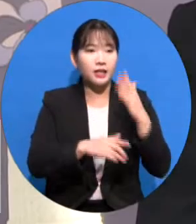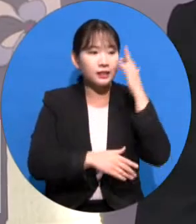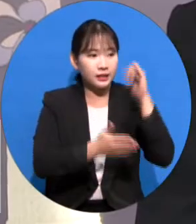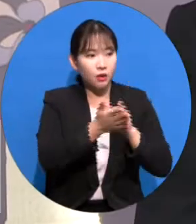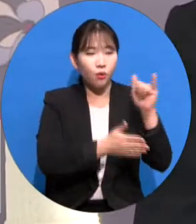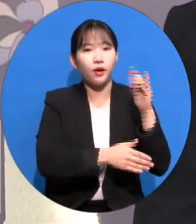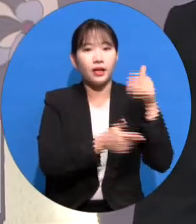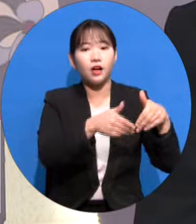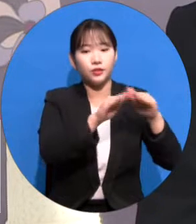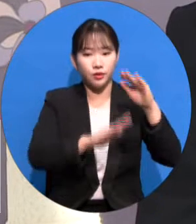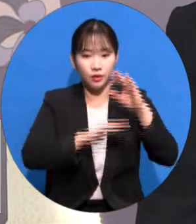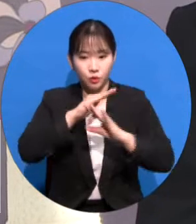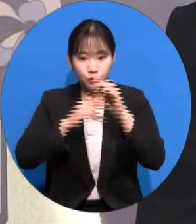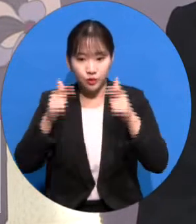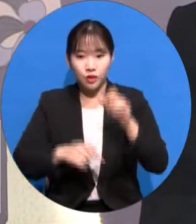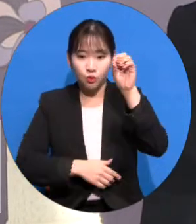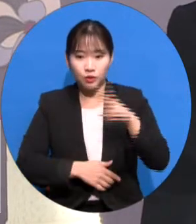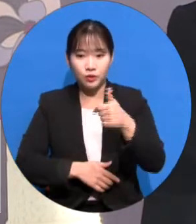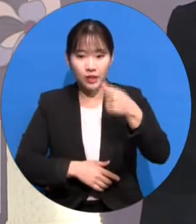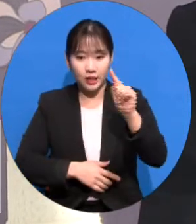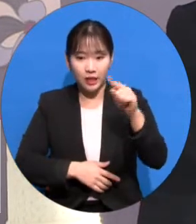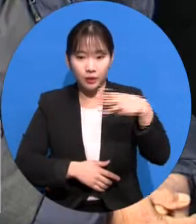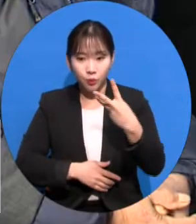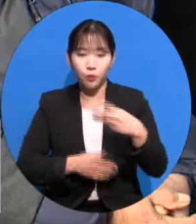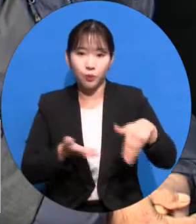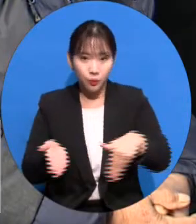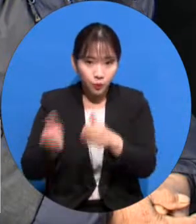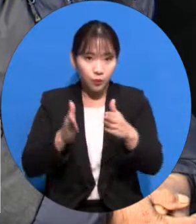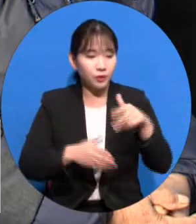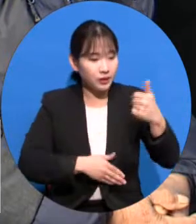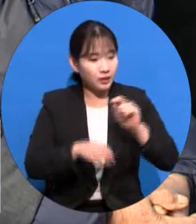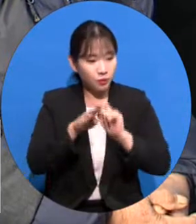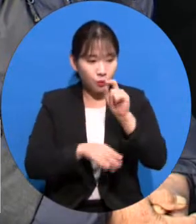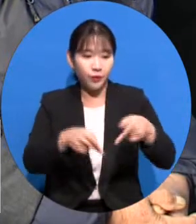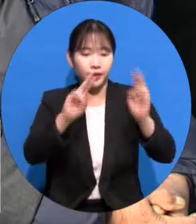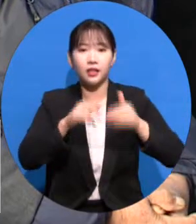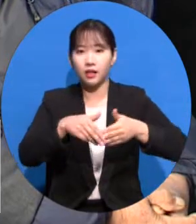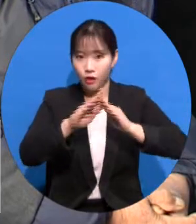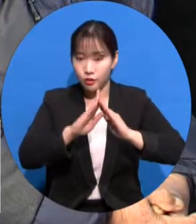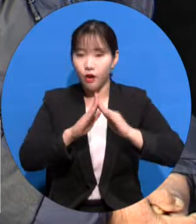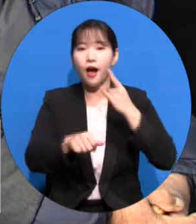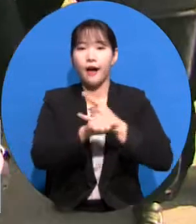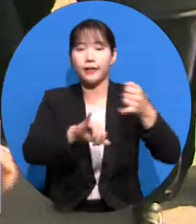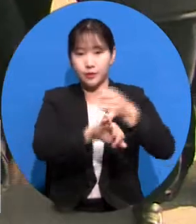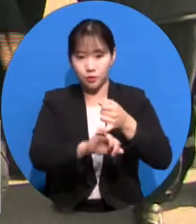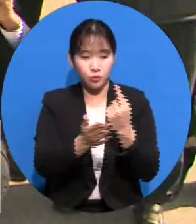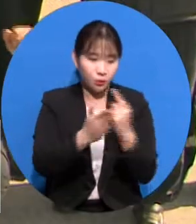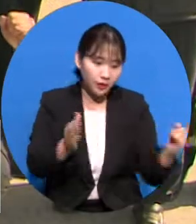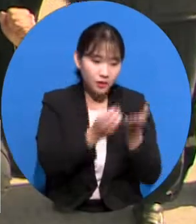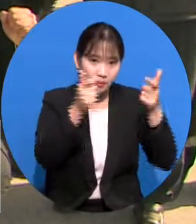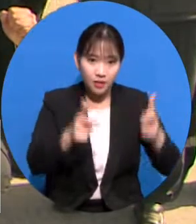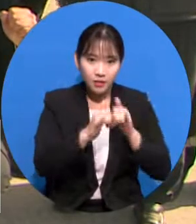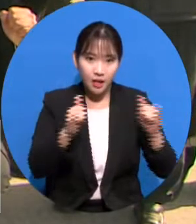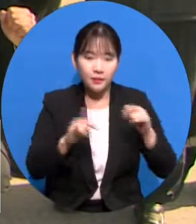건설을, 동부권에서는 광주 나로도간 직통도로와 장흥공간 연륙교 건설 등을 약속하며 소외된 도서지역